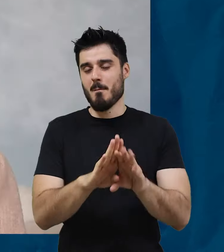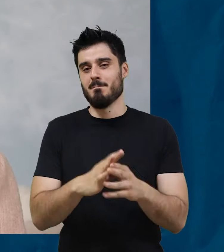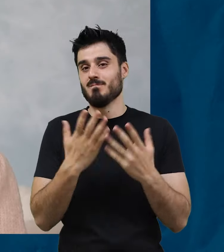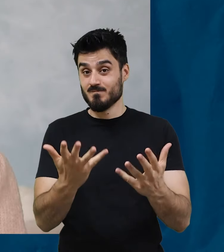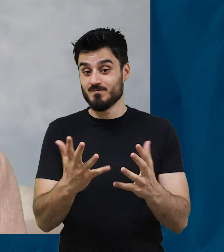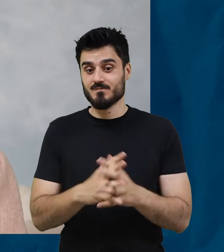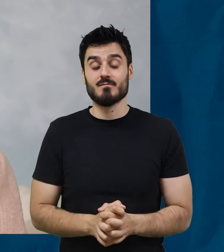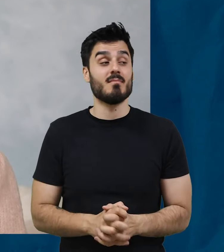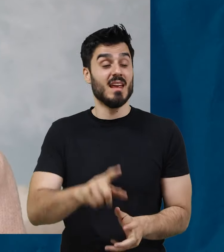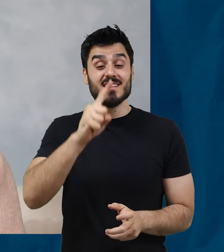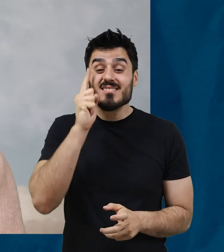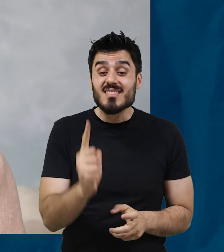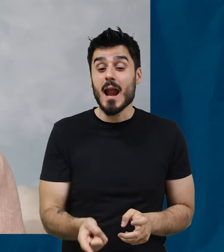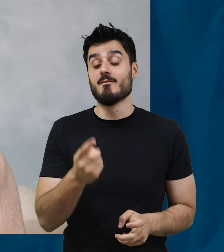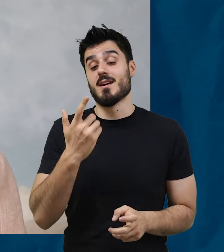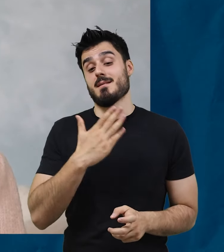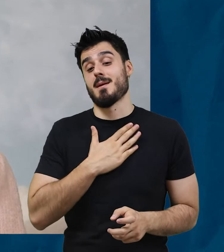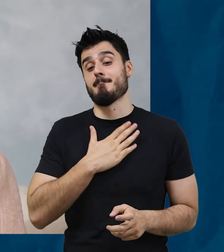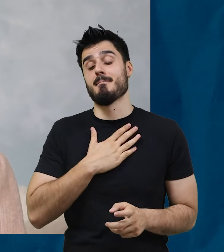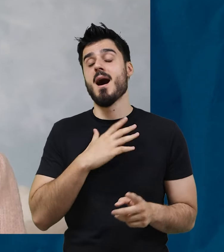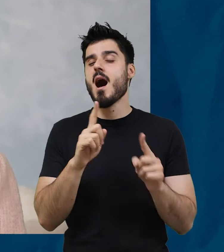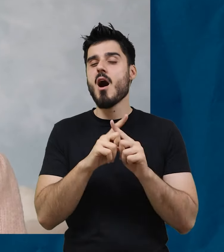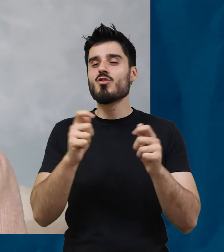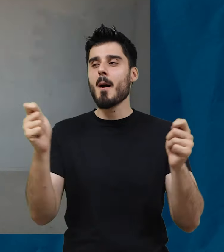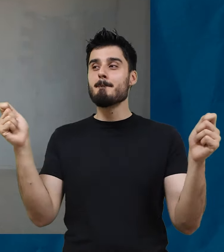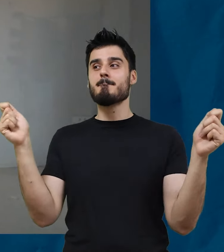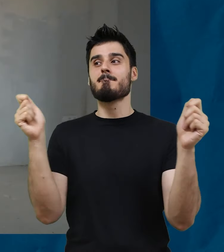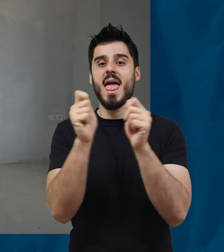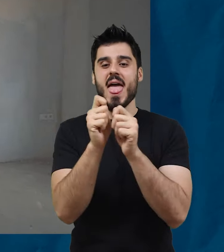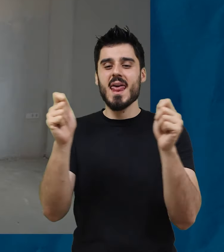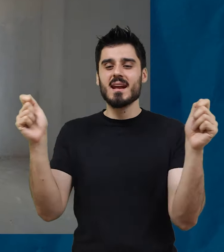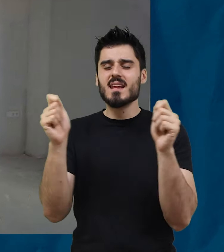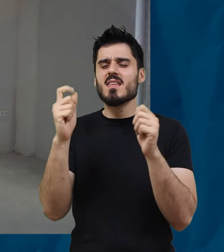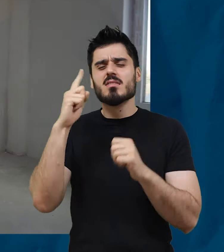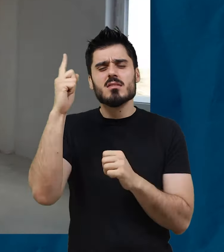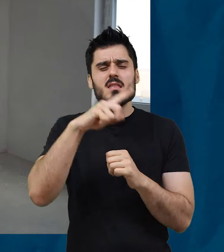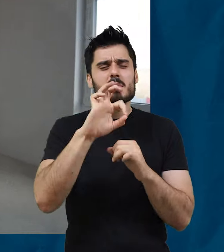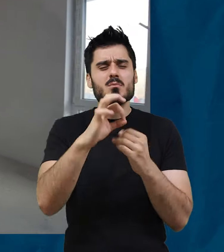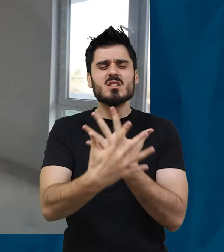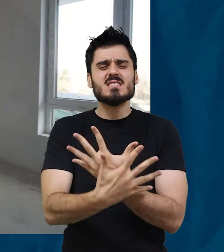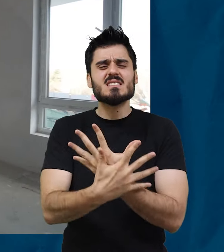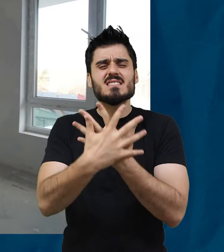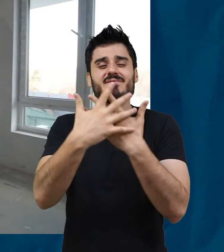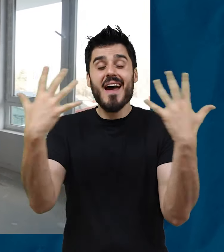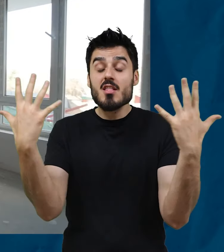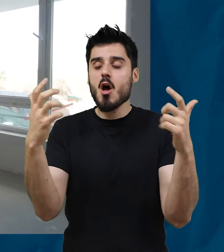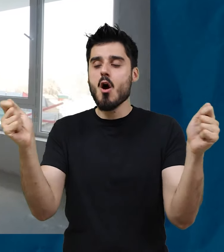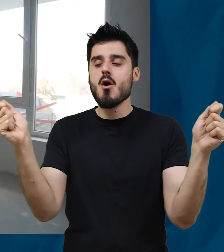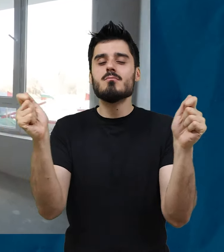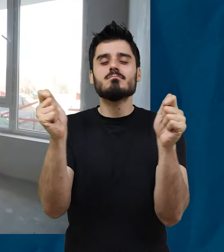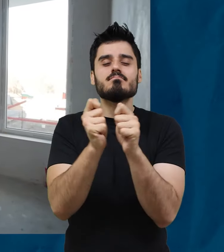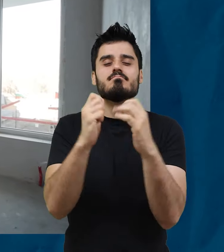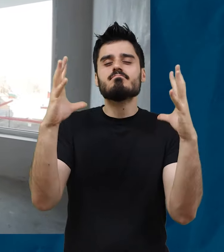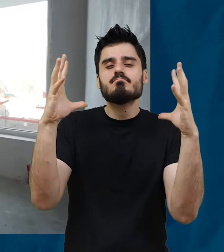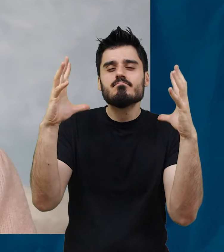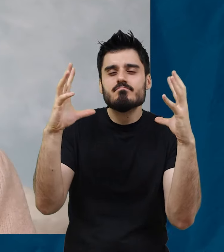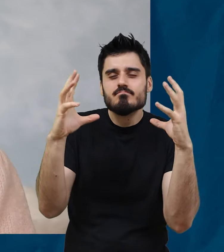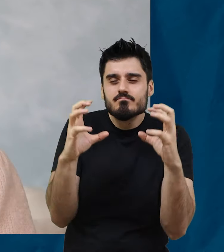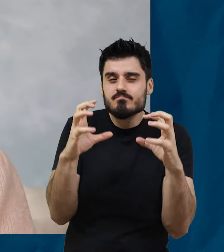Трябва да има и подходящи завеси, които затваряйки, ако се наложи през деня, примерно пък да почивам, да създават добра тъмнина.